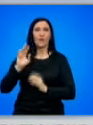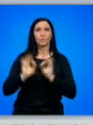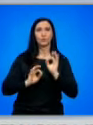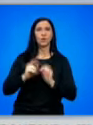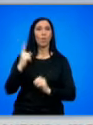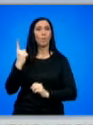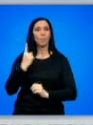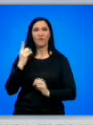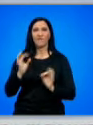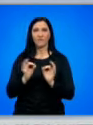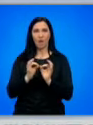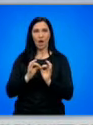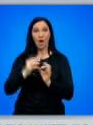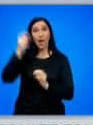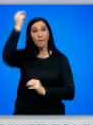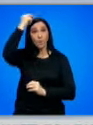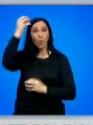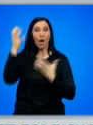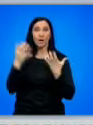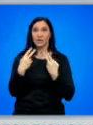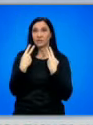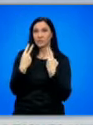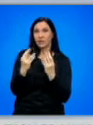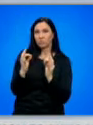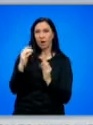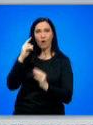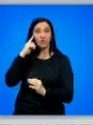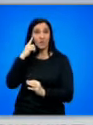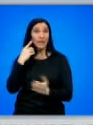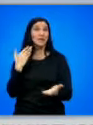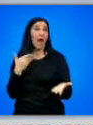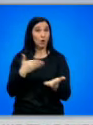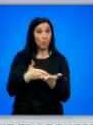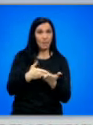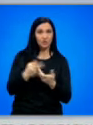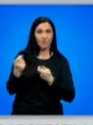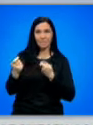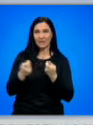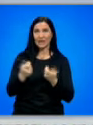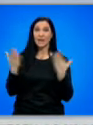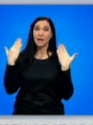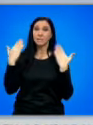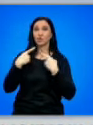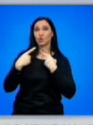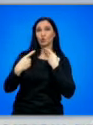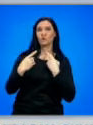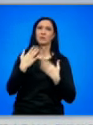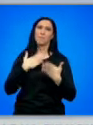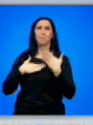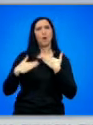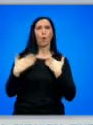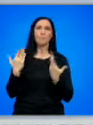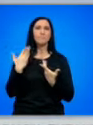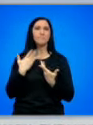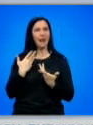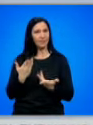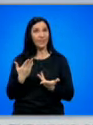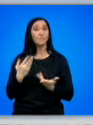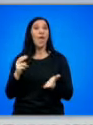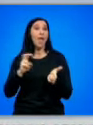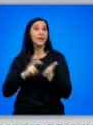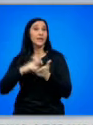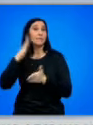от 1 февруари. От Булгаргаз изразиха такова намерение с аргумента, че пазарните и климатични условия са благоприятни, а